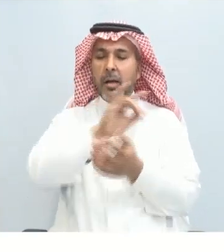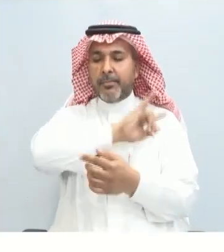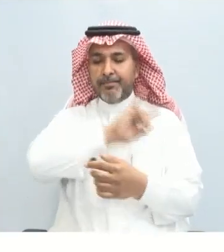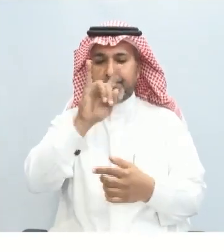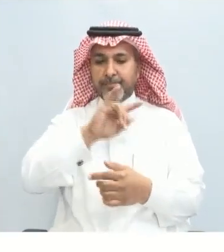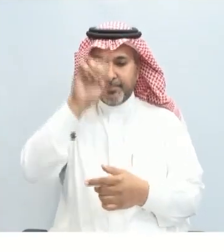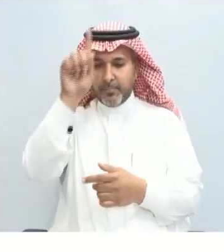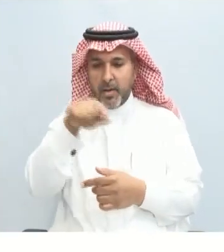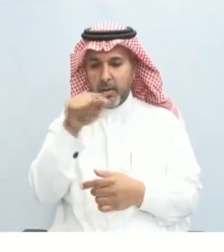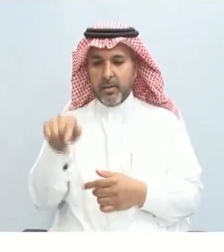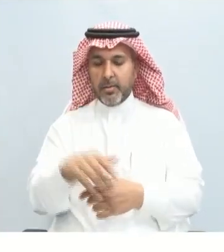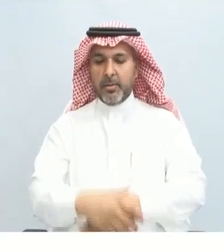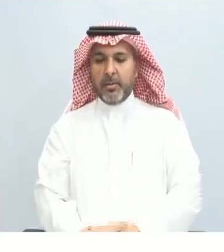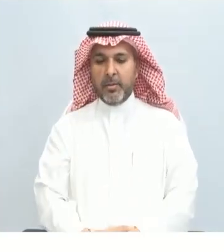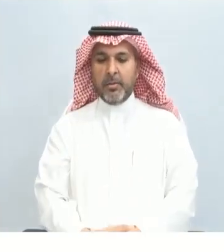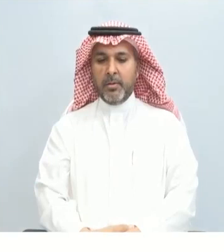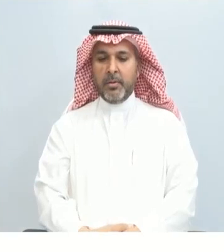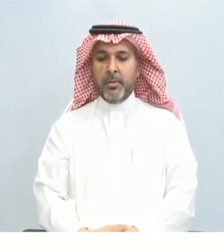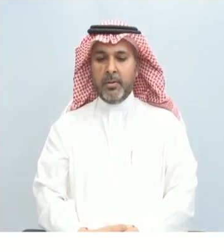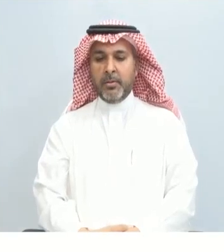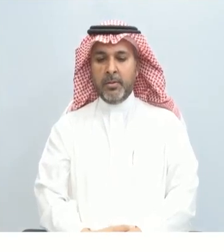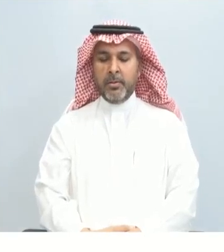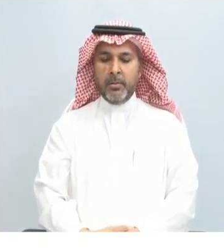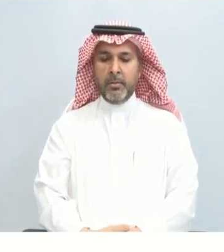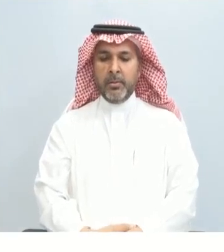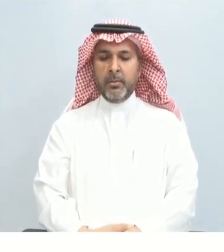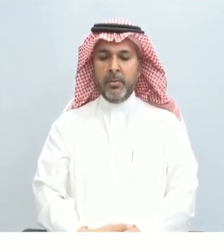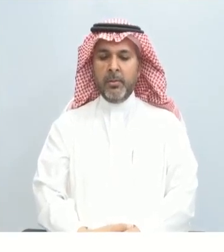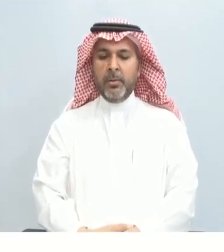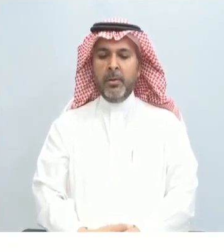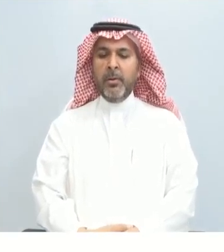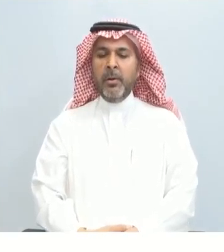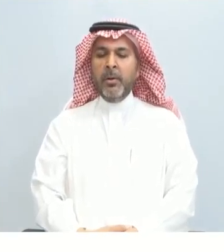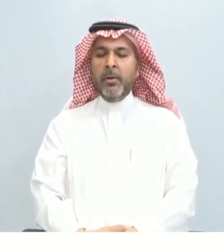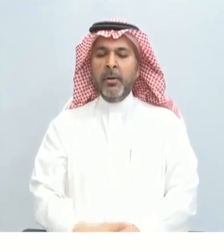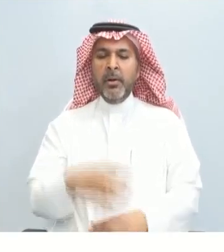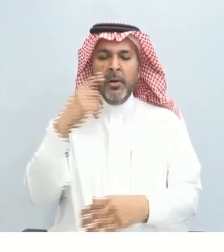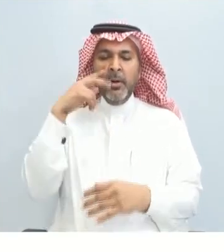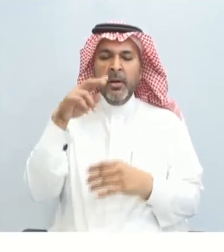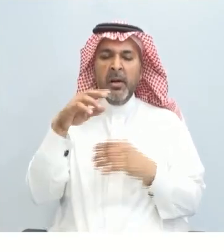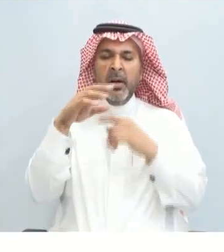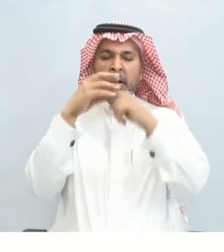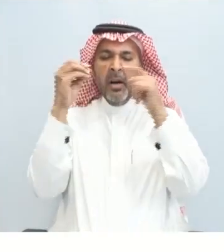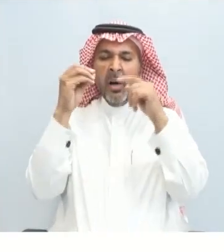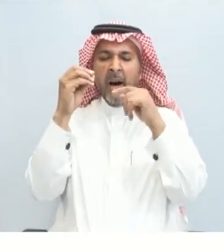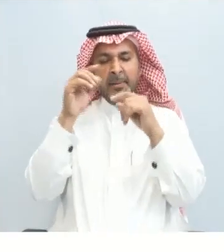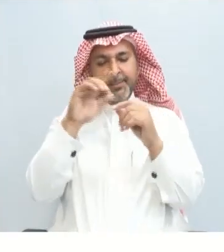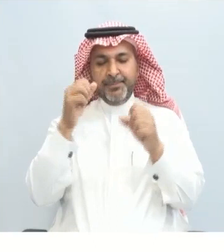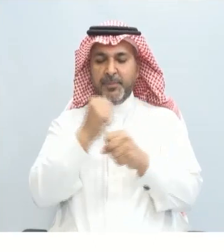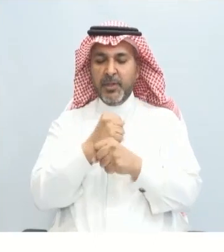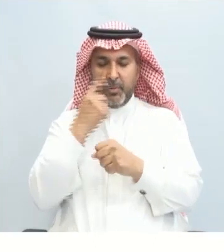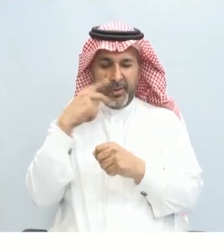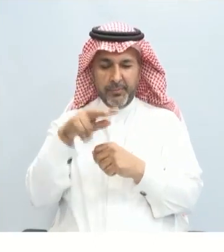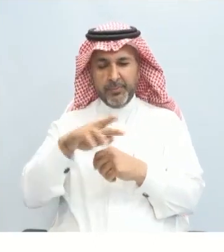من الصفر فبالتالي ليست كل الحلول هي حلول مقبوله بالنسبه لي لان في حلول بتكون سالبه داخل اللوغاريتم وهذه